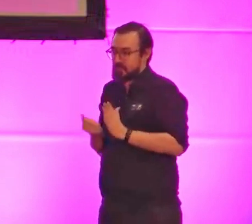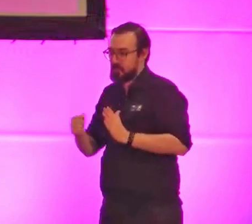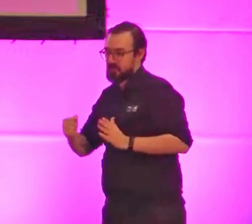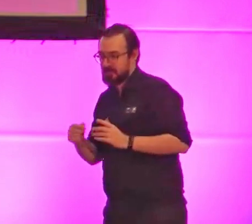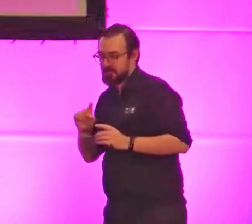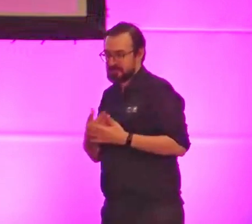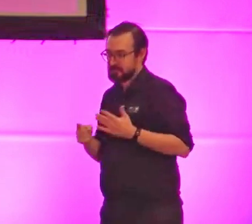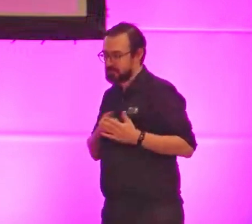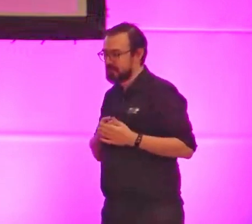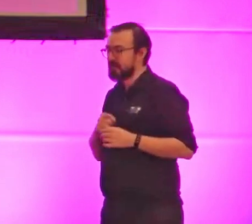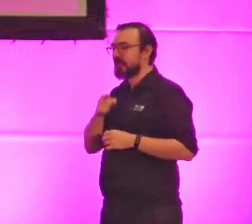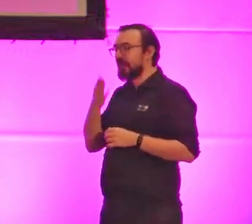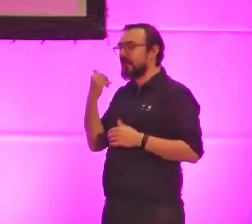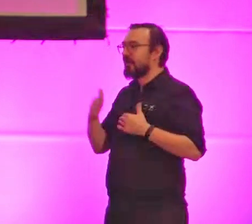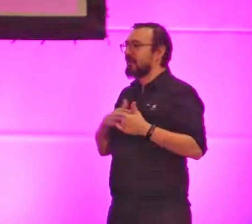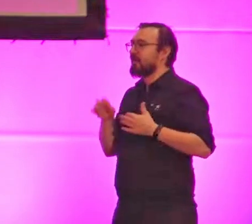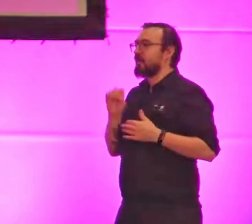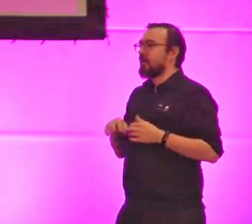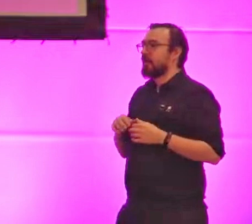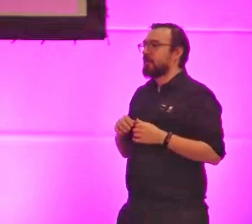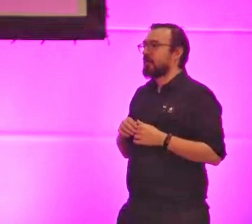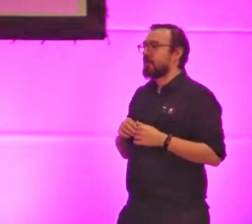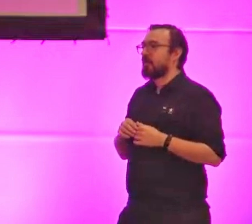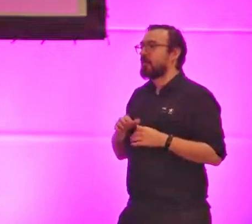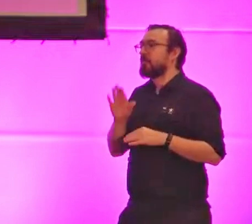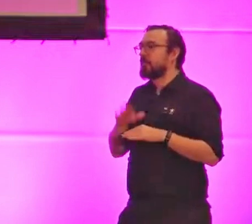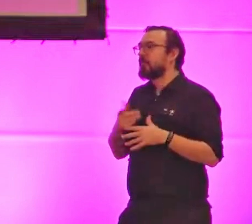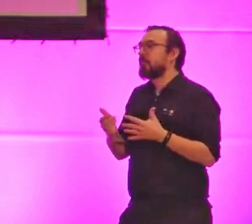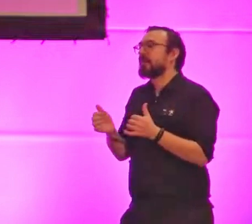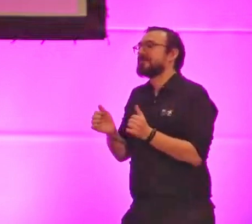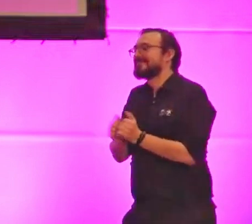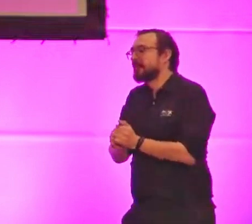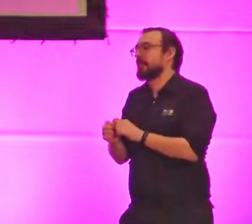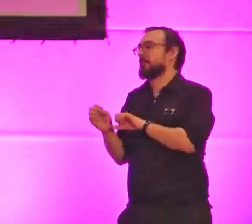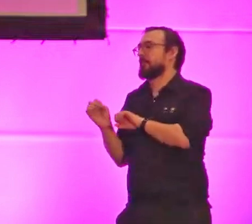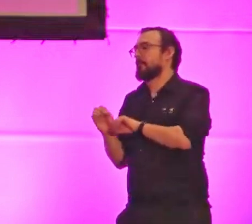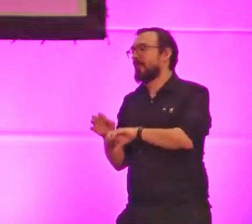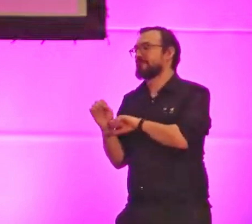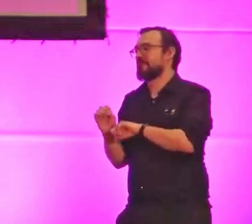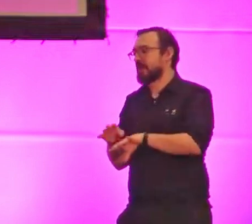Det kan handla om att man på något sätt